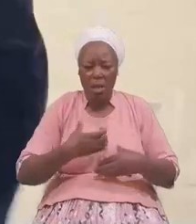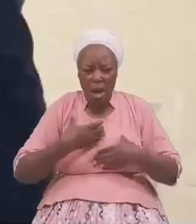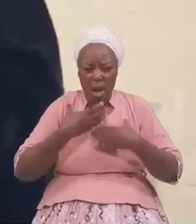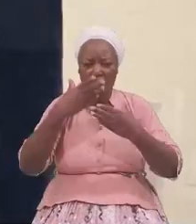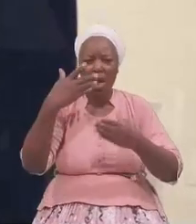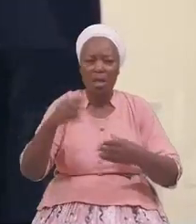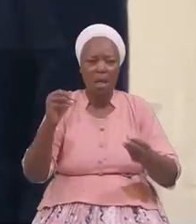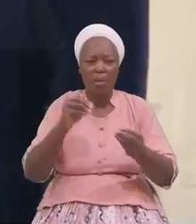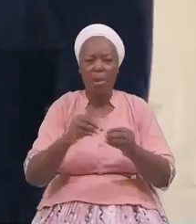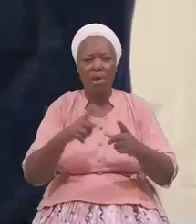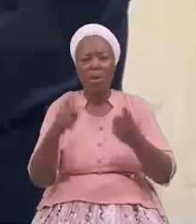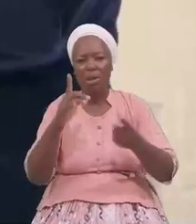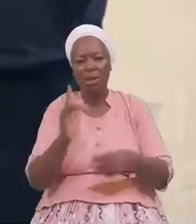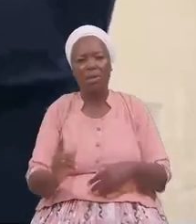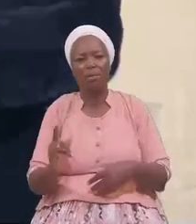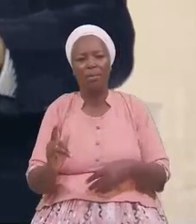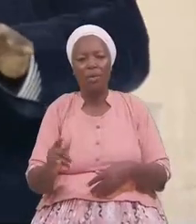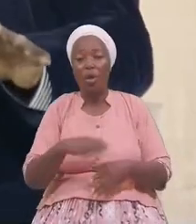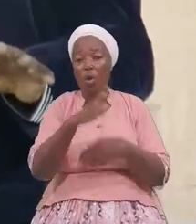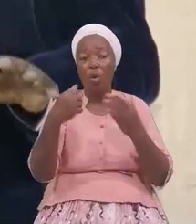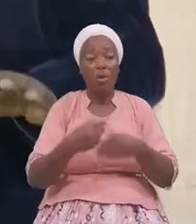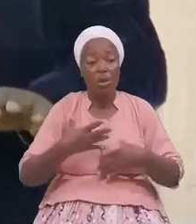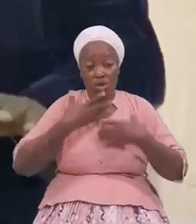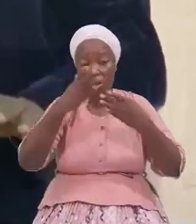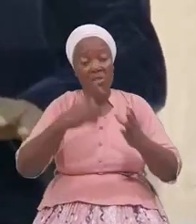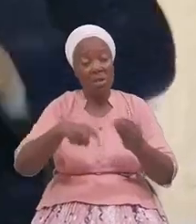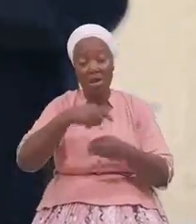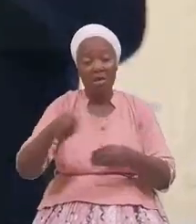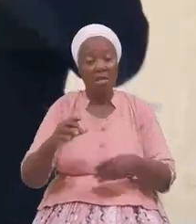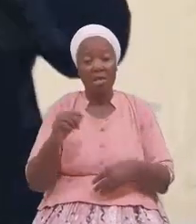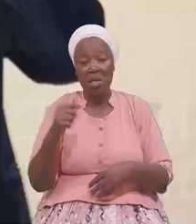fort. Tous les cris autour de lui